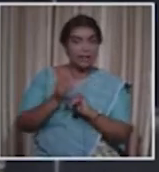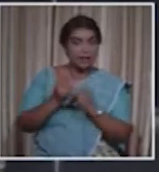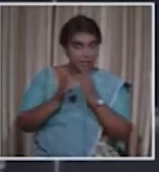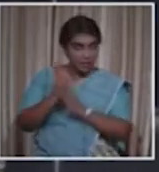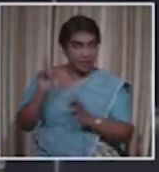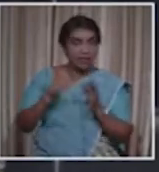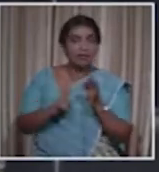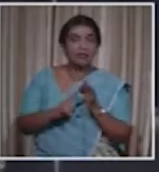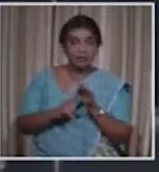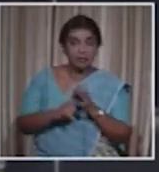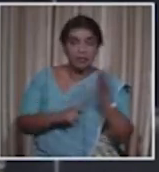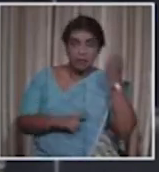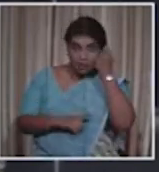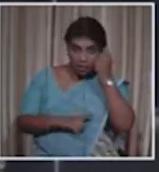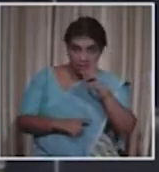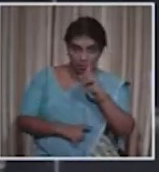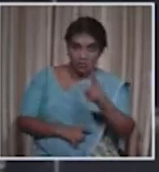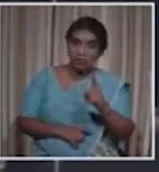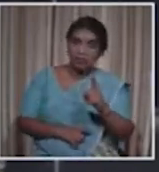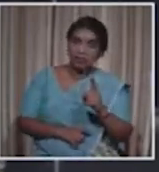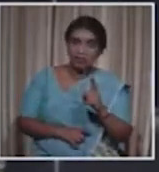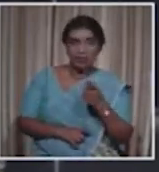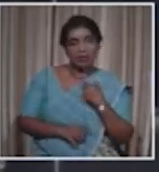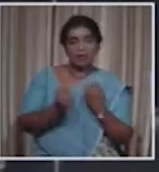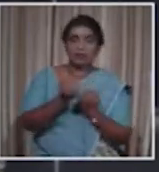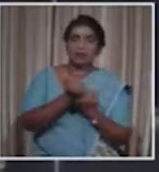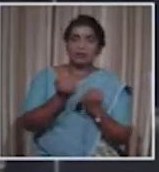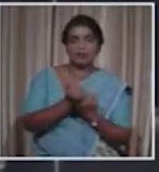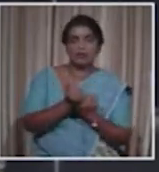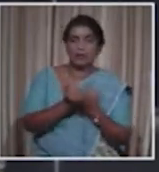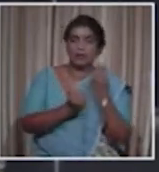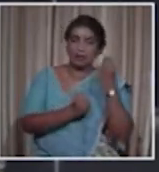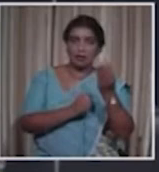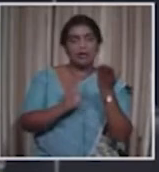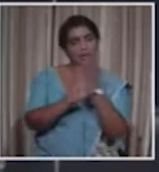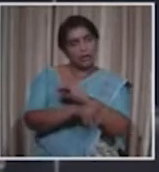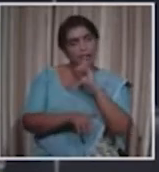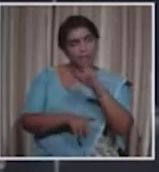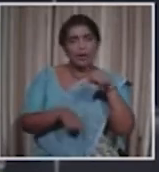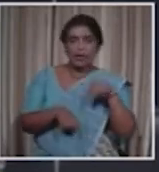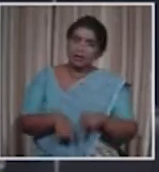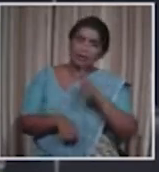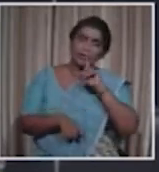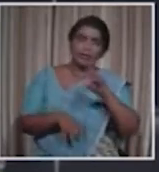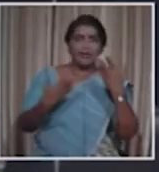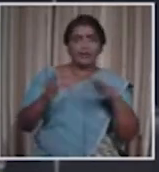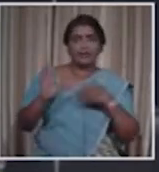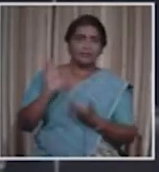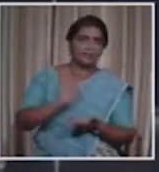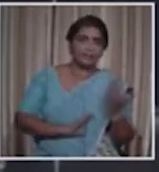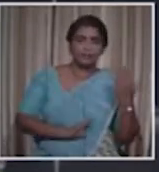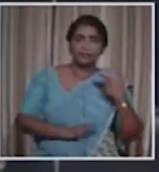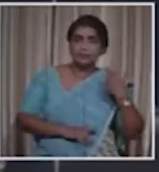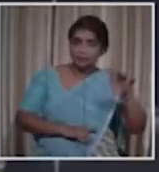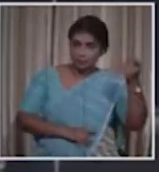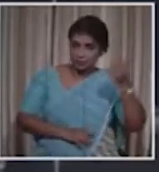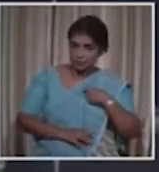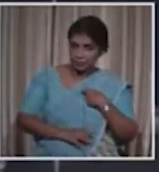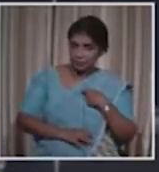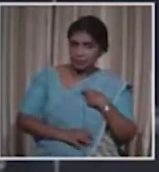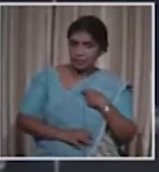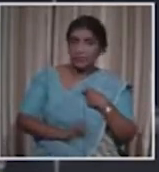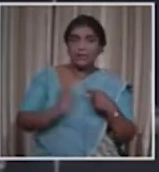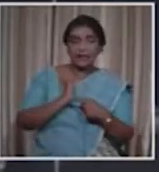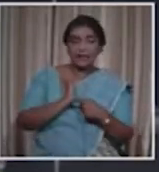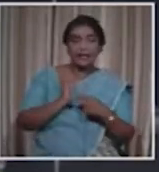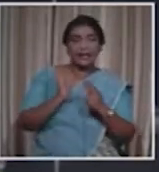මන්ත්‍රීතුමා යෝජනා කරනවා නම් අපි එන්න මම සහයෝගය දෙන්නම් එදත් කිව්වා අදත් කියනවා කියලා ගියා ඒ පාර මට ඇවිල්ලා ඇහුවා මේ